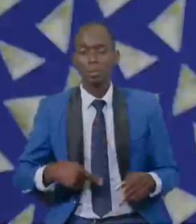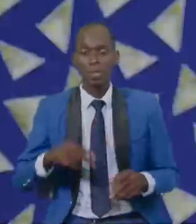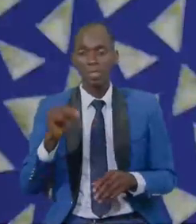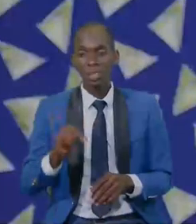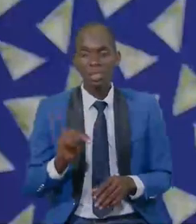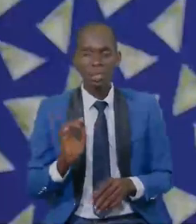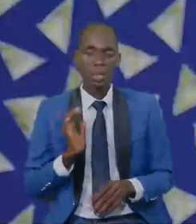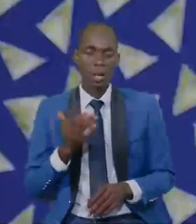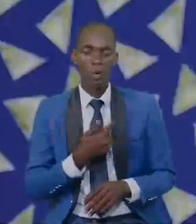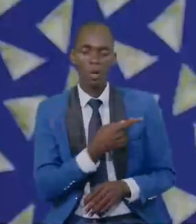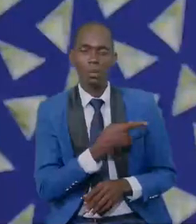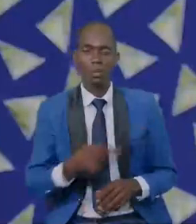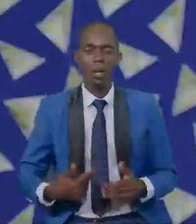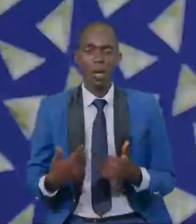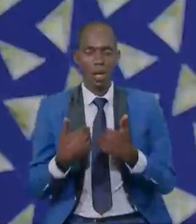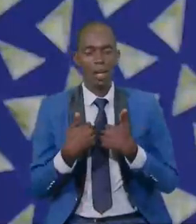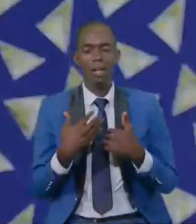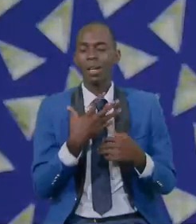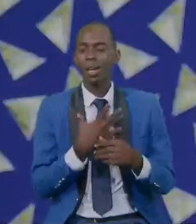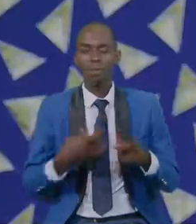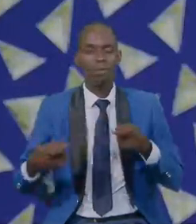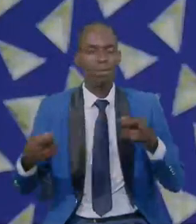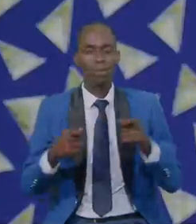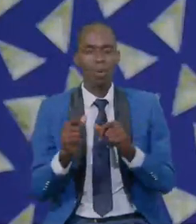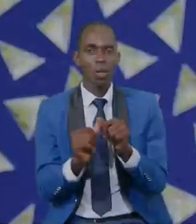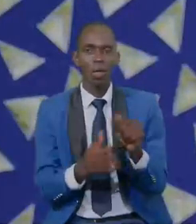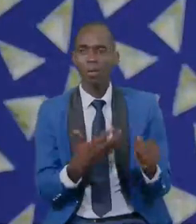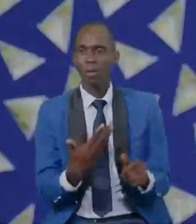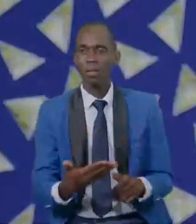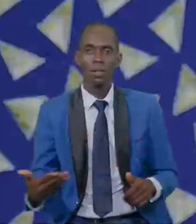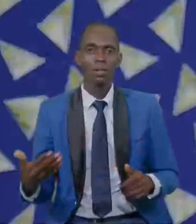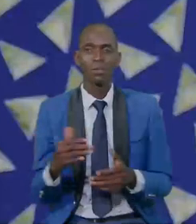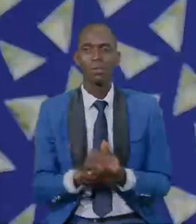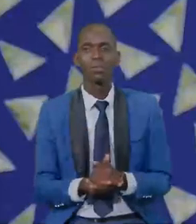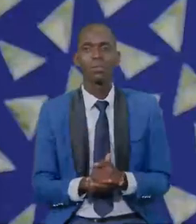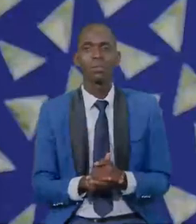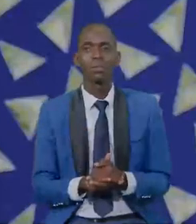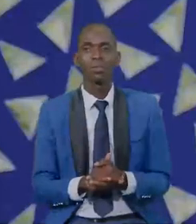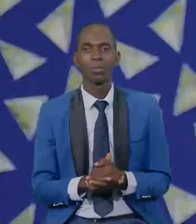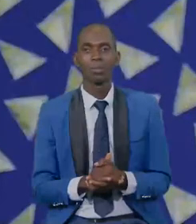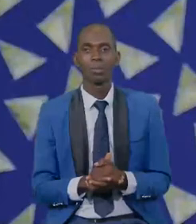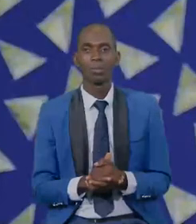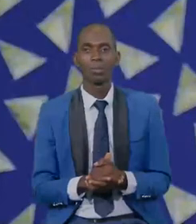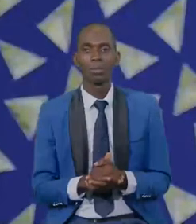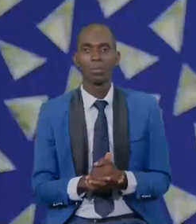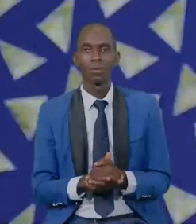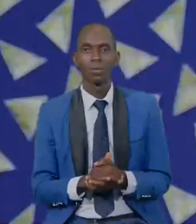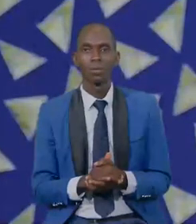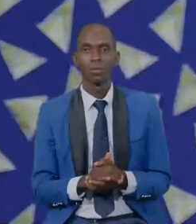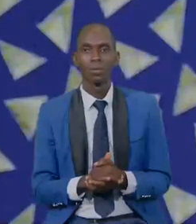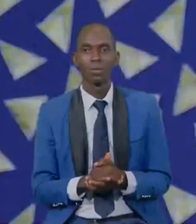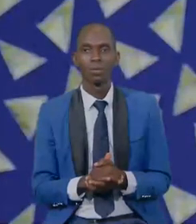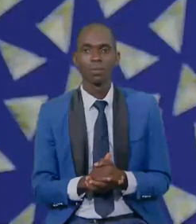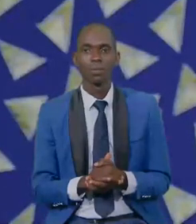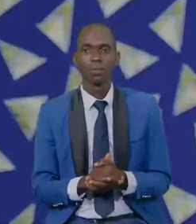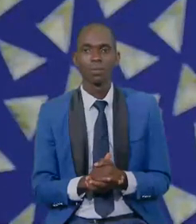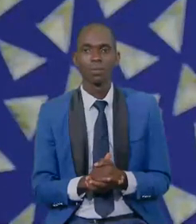and he possesses everything. Tout ce dont les citoyens du royaume ont besoin, notre prince a tout et possède tout.